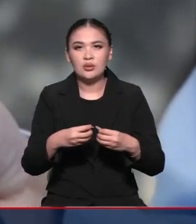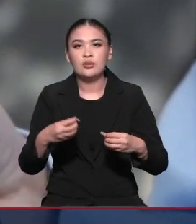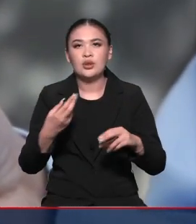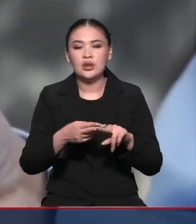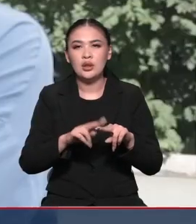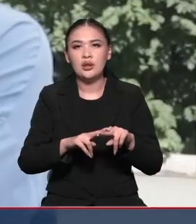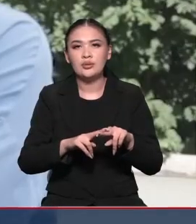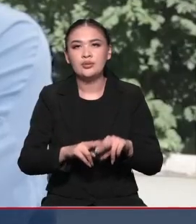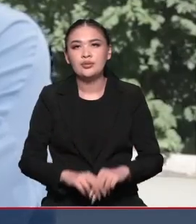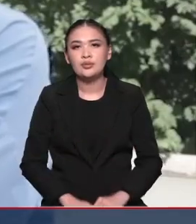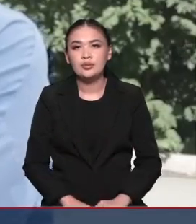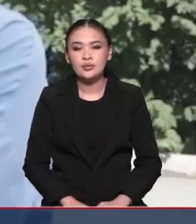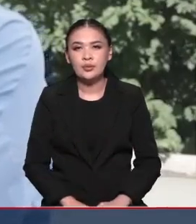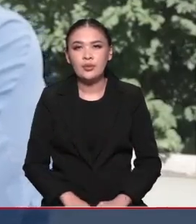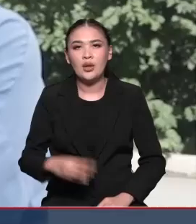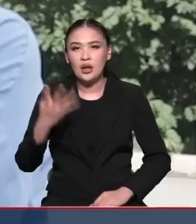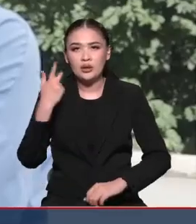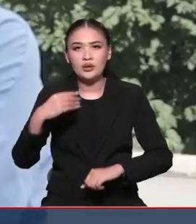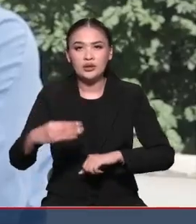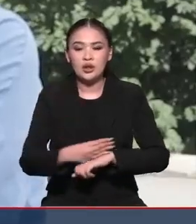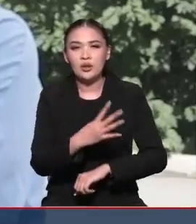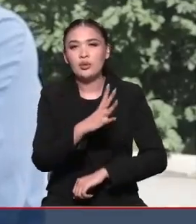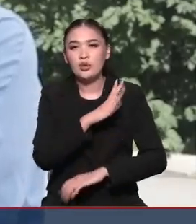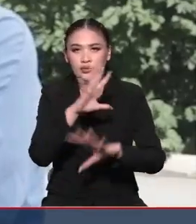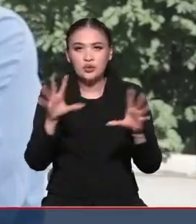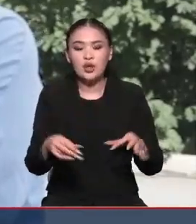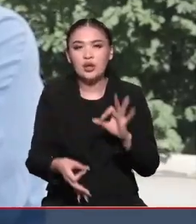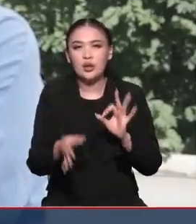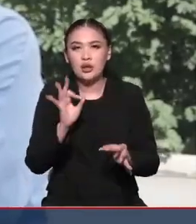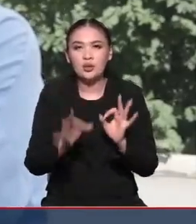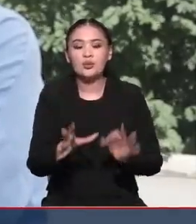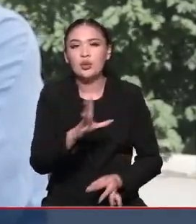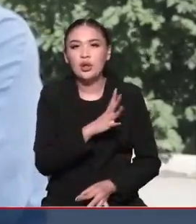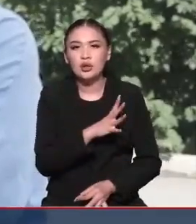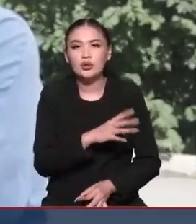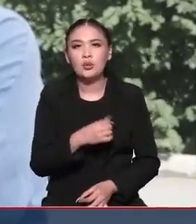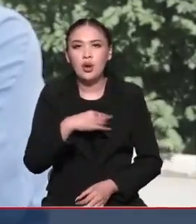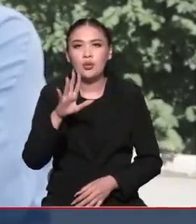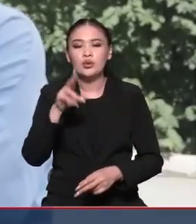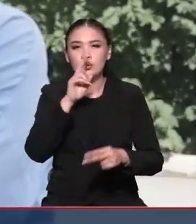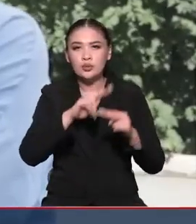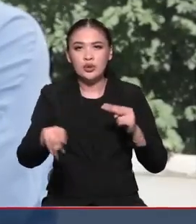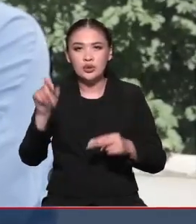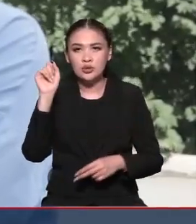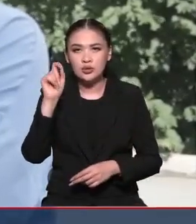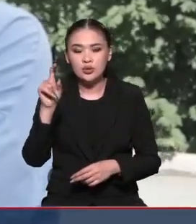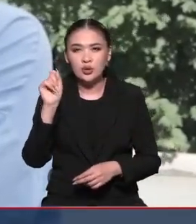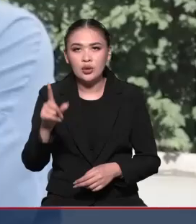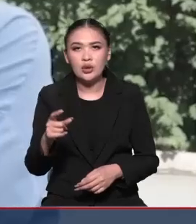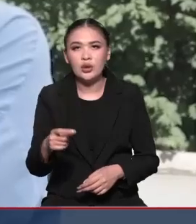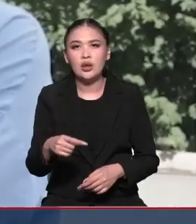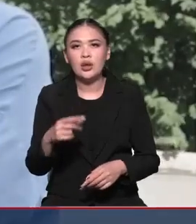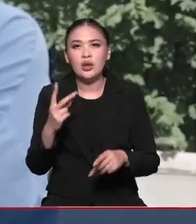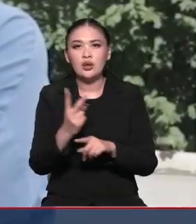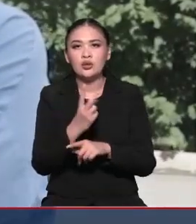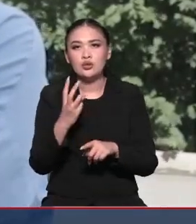бола алмапты. Біз үйленгенде бәрі жақсы болатын, содан кейін алтындарым жоғала бастады. Кейін 2-3 жыл